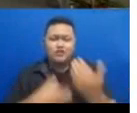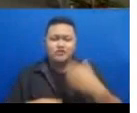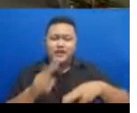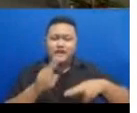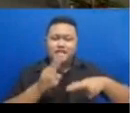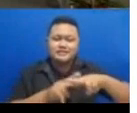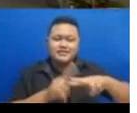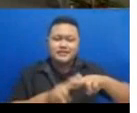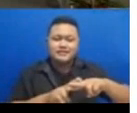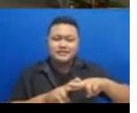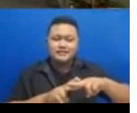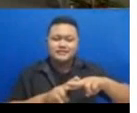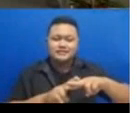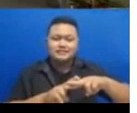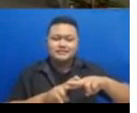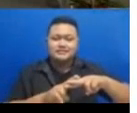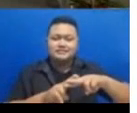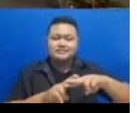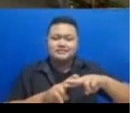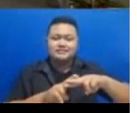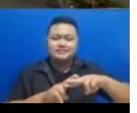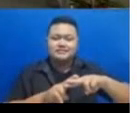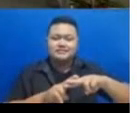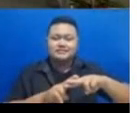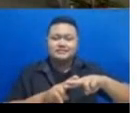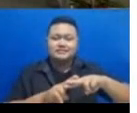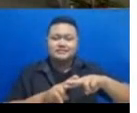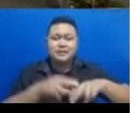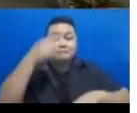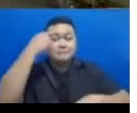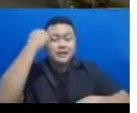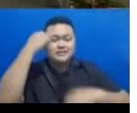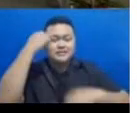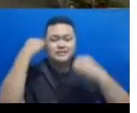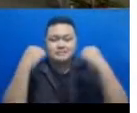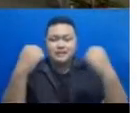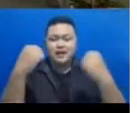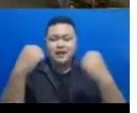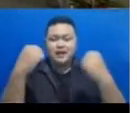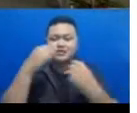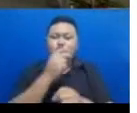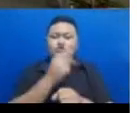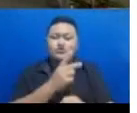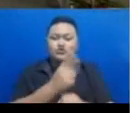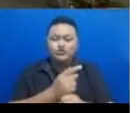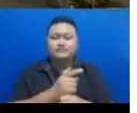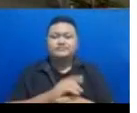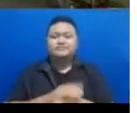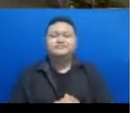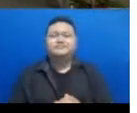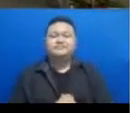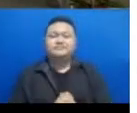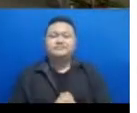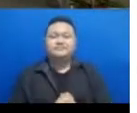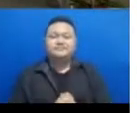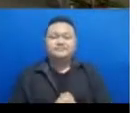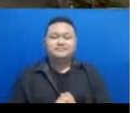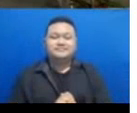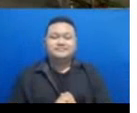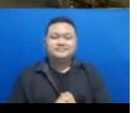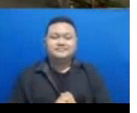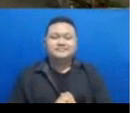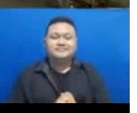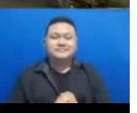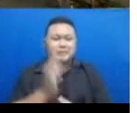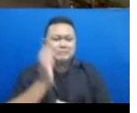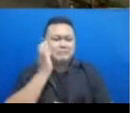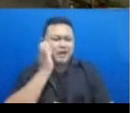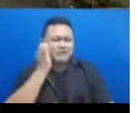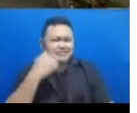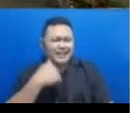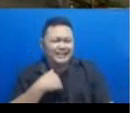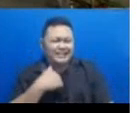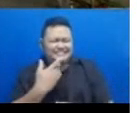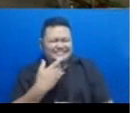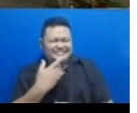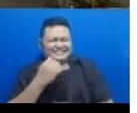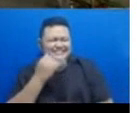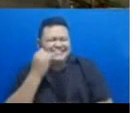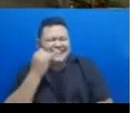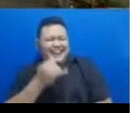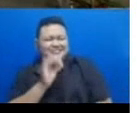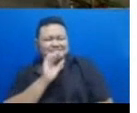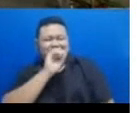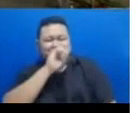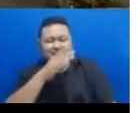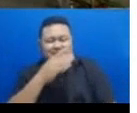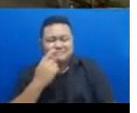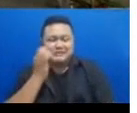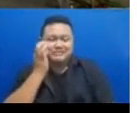Semangat belajar semangat guru, hashtag belajar semangat guru ya. Saya tadi agak keselimpet sedikit. Baiklah, dan